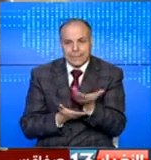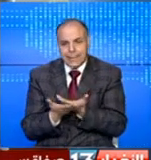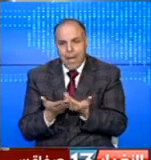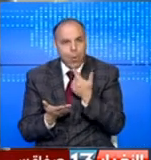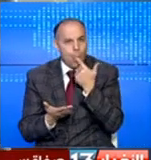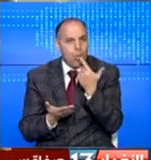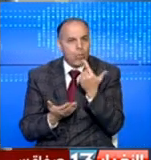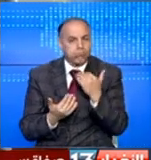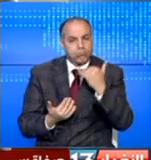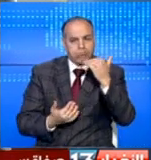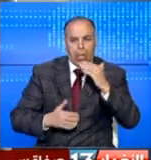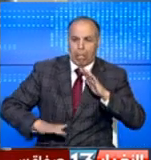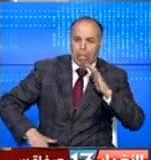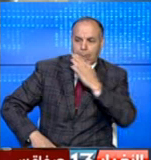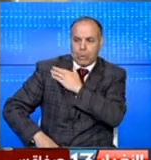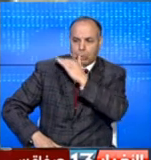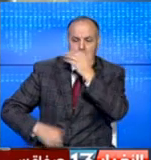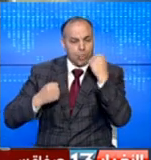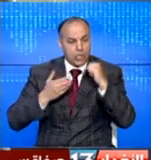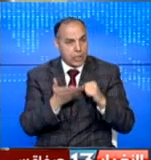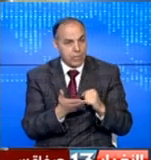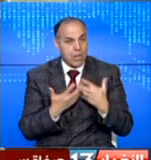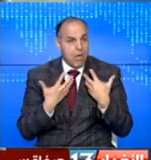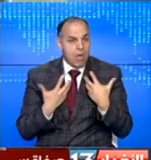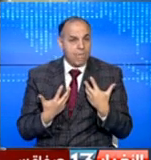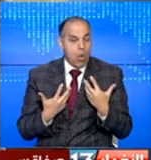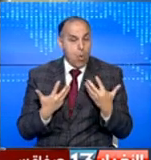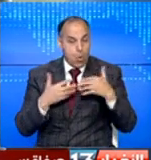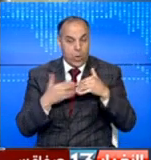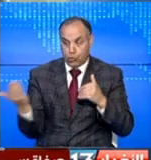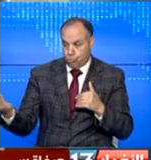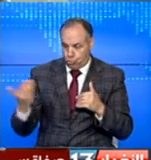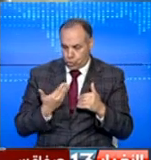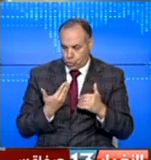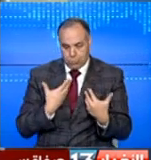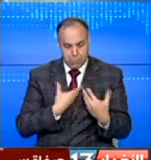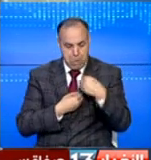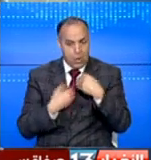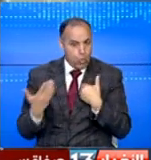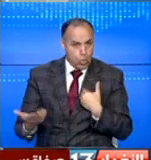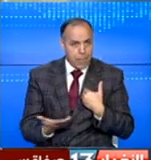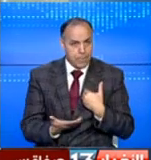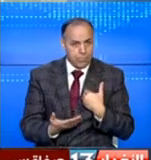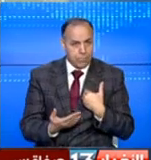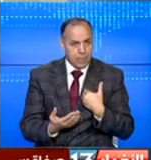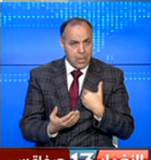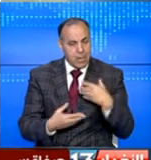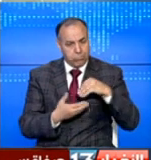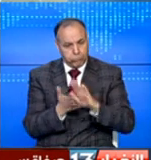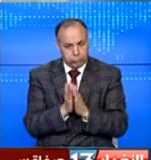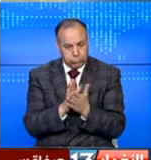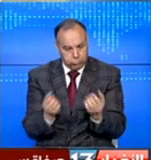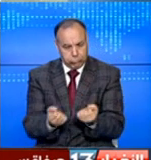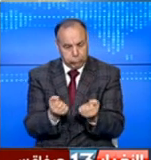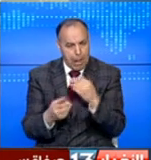بمنطق اليد العليا واليد السفلى، هم محتاجين لا نحبوا جماعه القريه هما اللي يجيونا يندمجوا معانا، ينشطوا معانا في نوادينا في العشويات